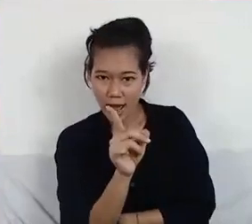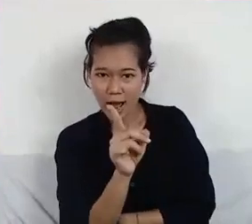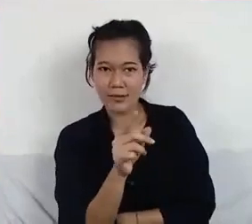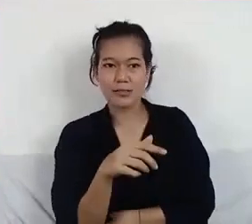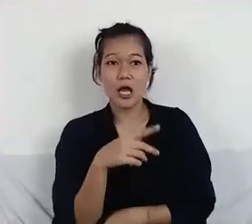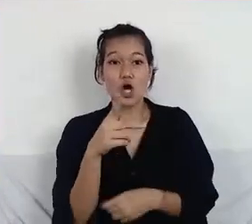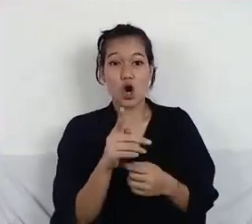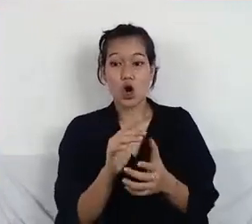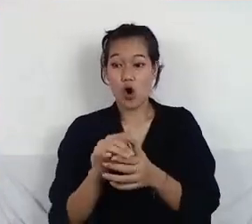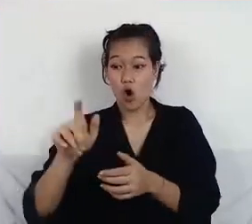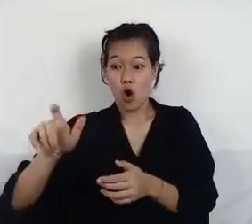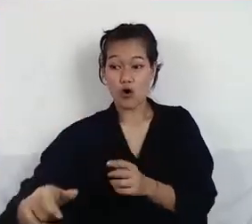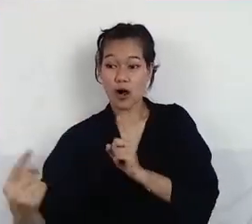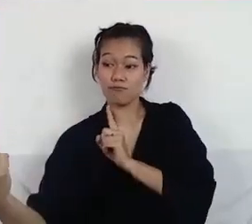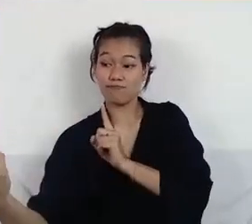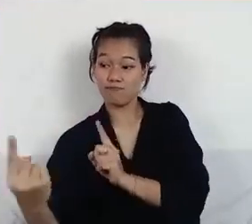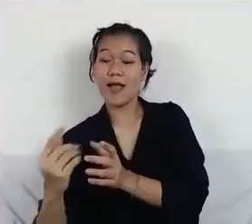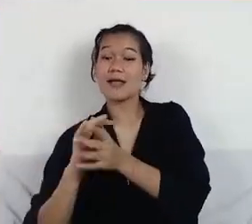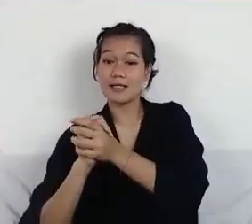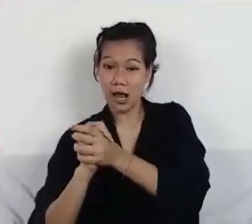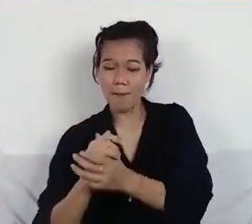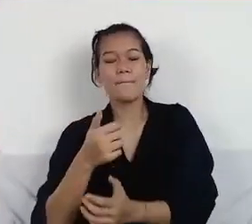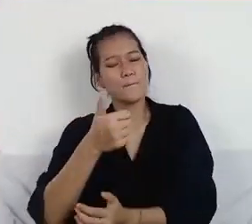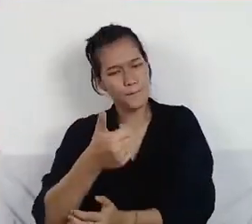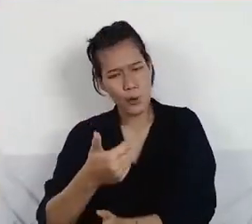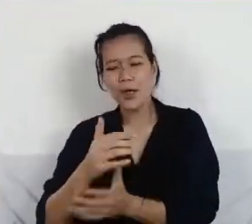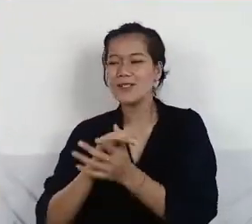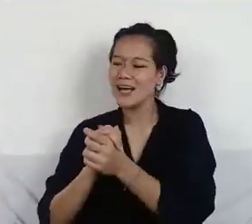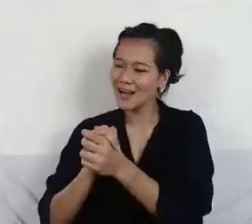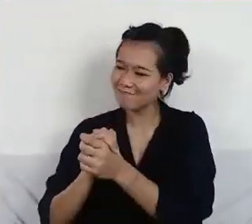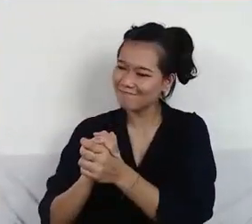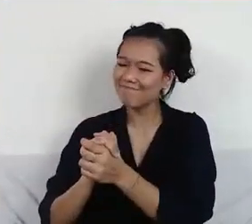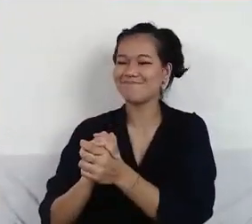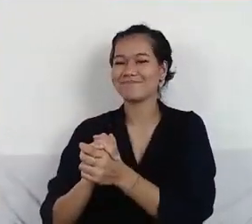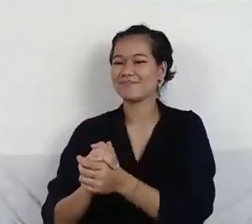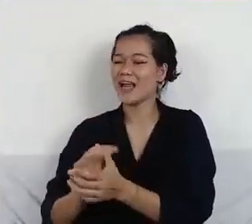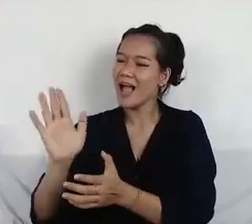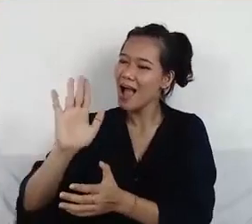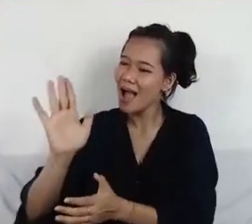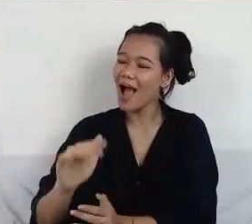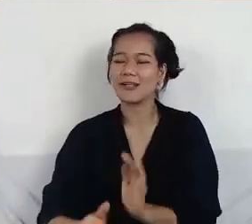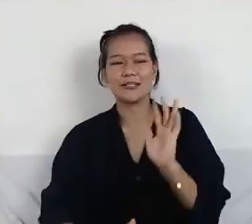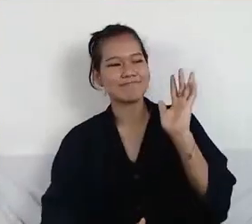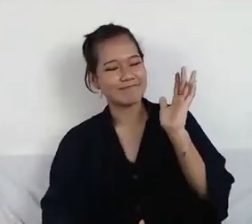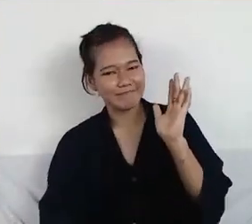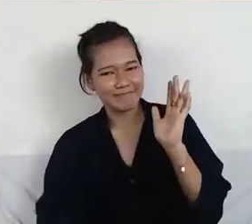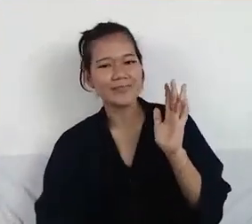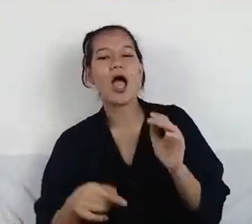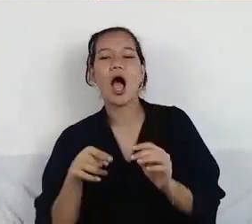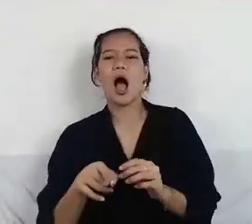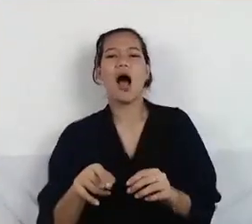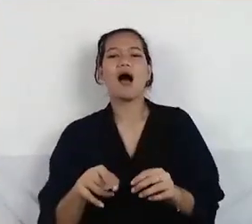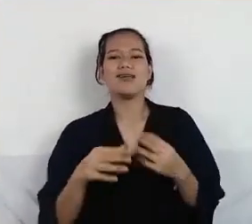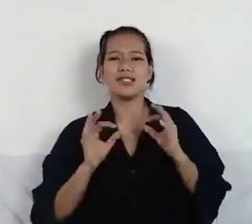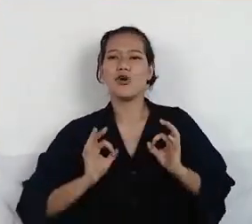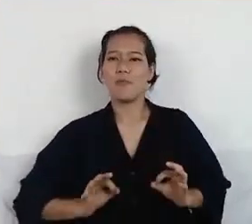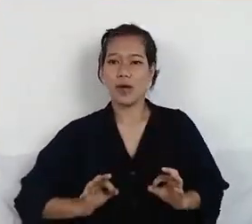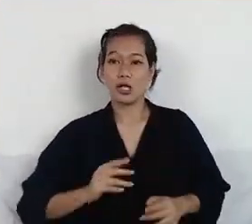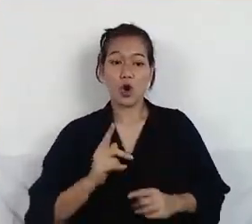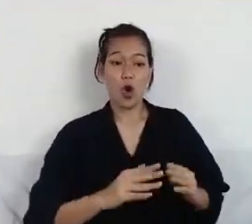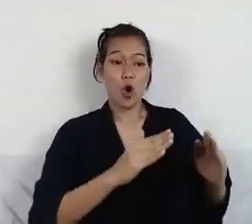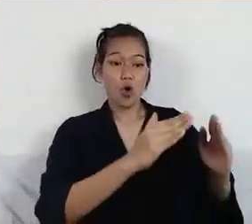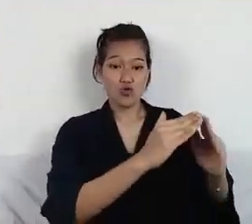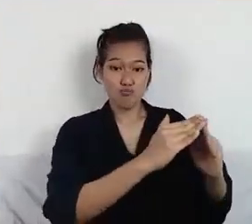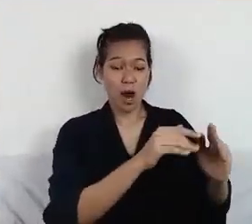memberikan salam, kamu lakukan itu. Ya, ini kan adab. Memberikan salam di dalam rumah, dan ketika orang di rumah itu menerima